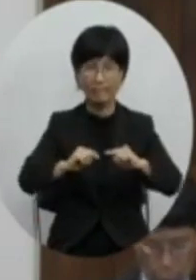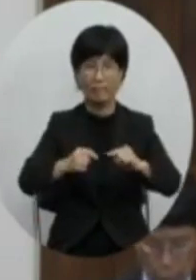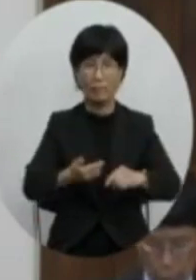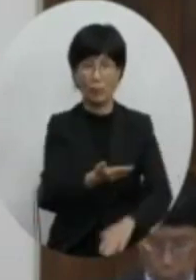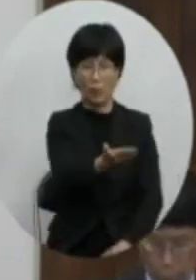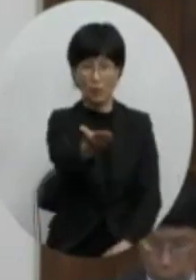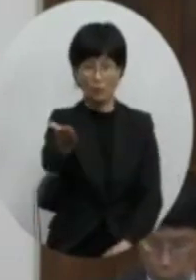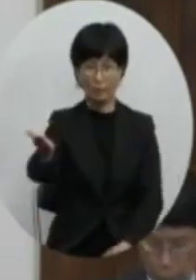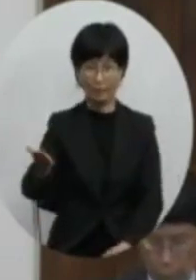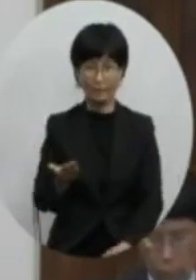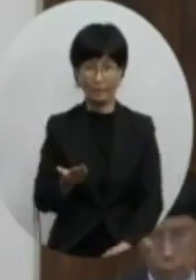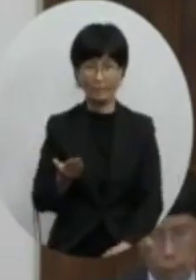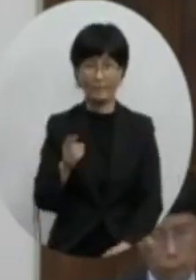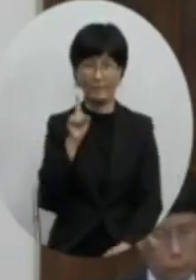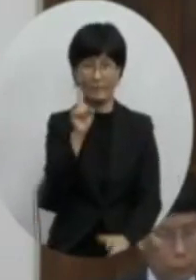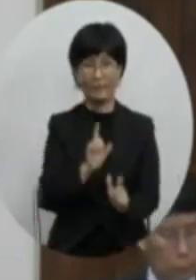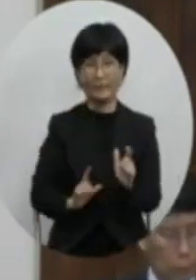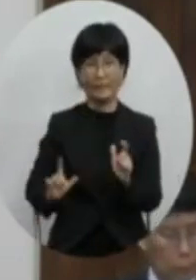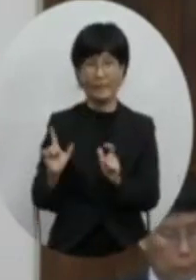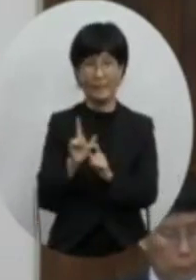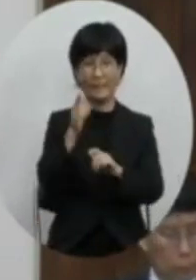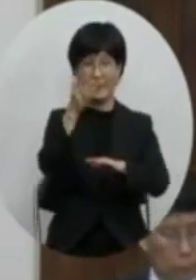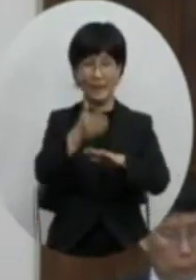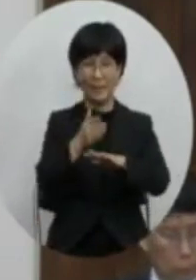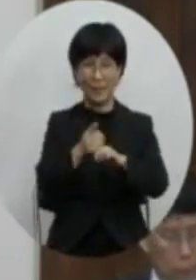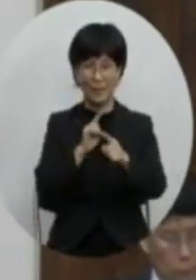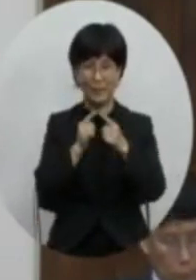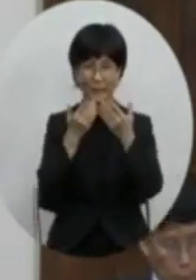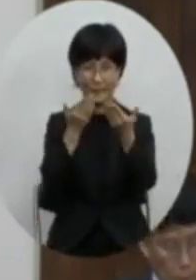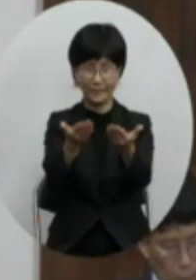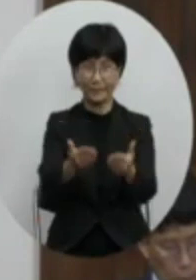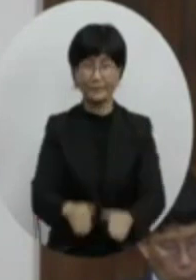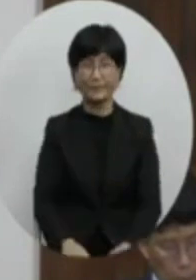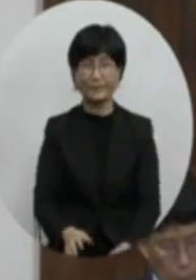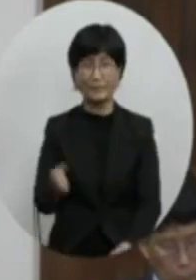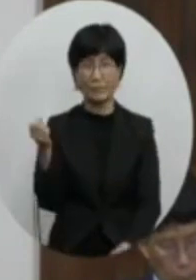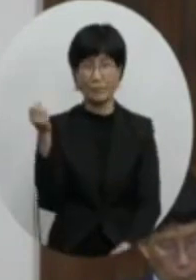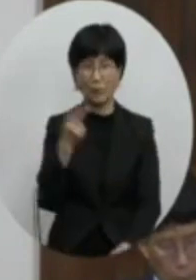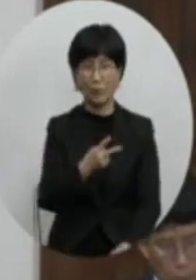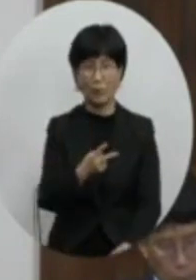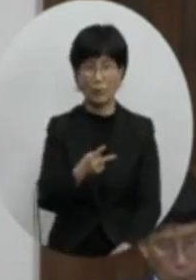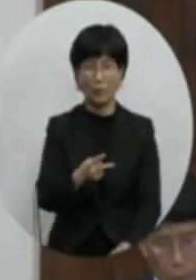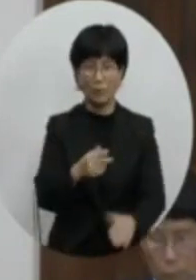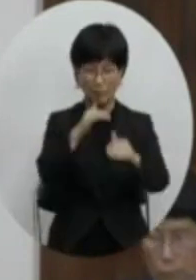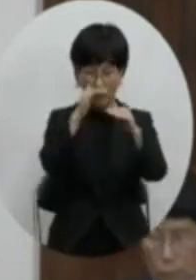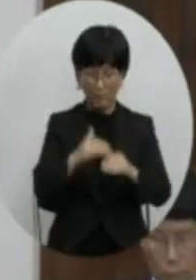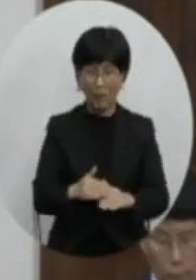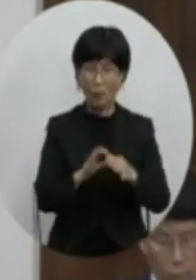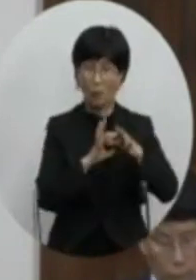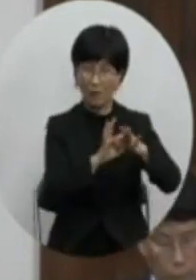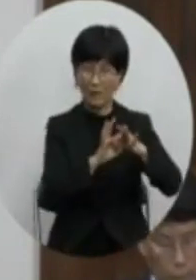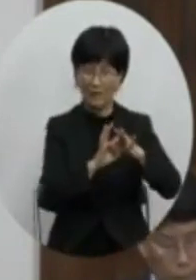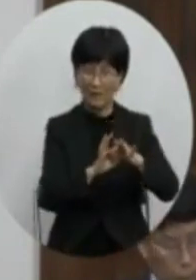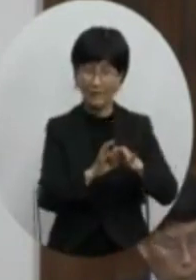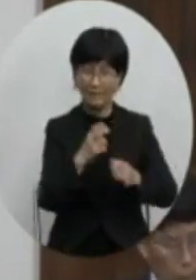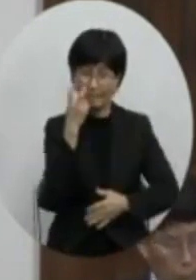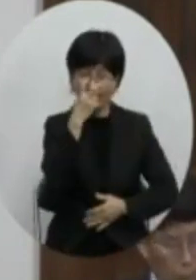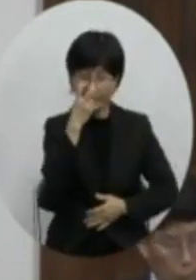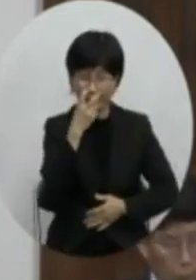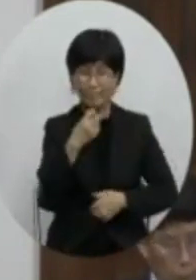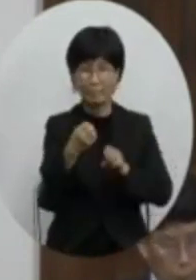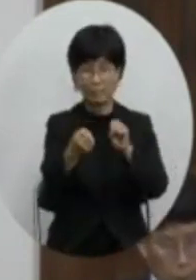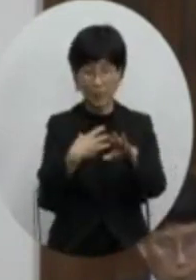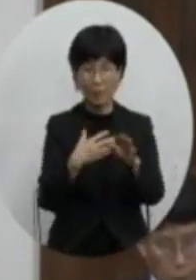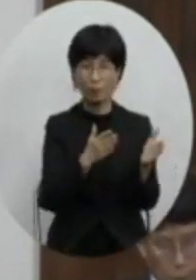의원님들께 다시 한번 감사의 말씀을 드립니다. 또한 안건 심사와 관련하여 답변을